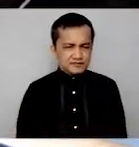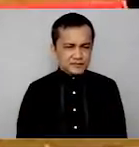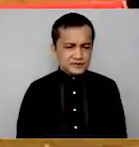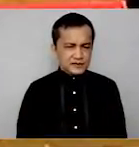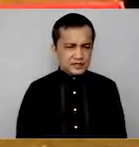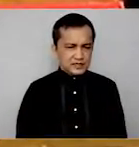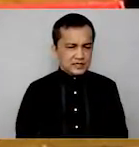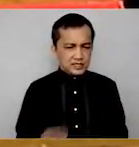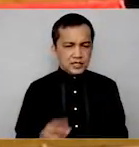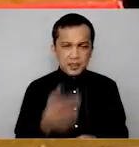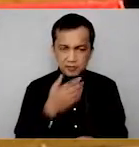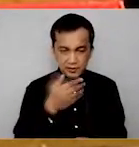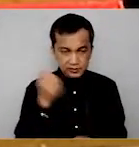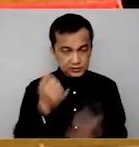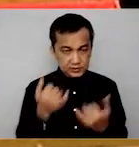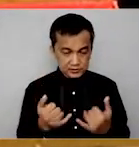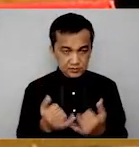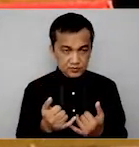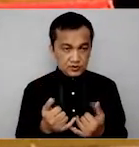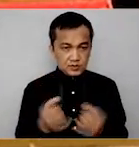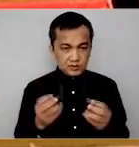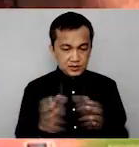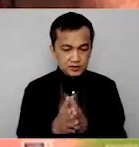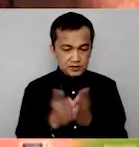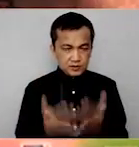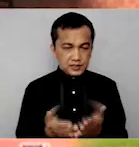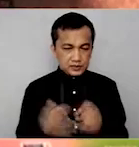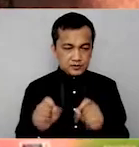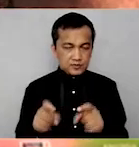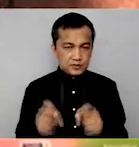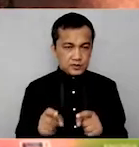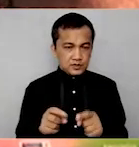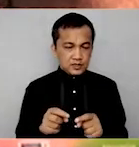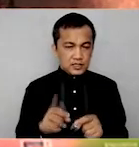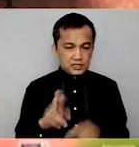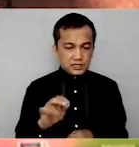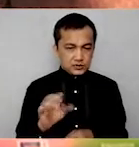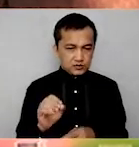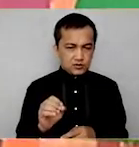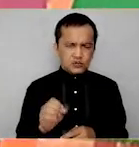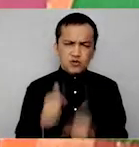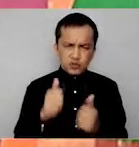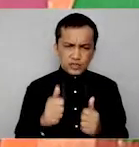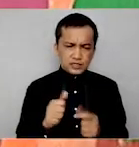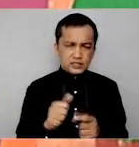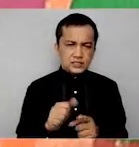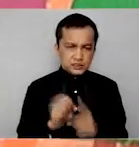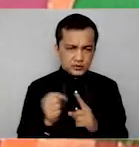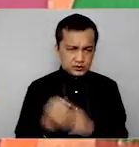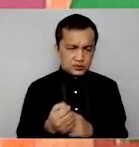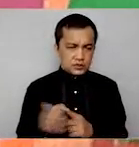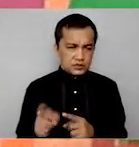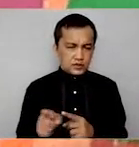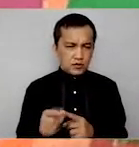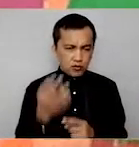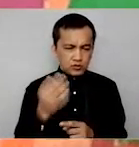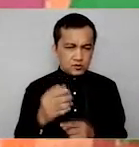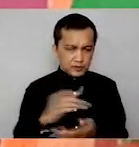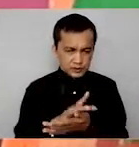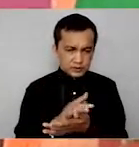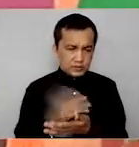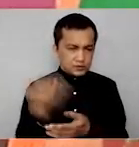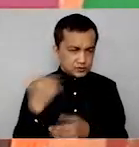kainaman ngayon. Marami sa mga librong ibinebenta ngayon sa Recto ang nasa magandang kondisyon dahil nitong pandemic lang